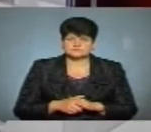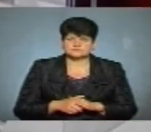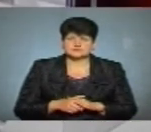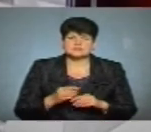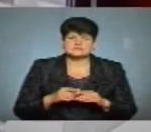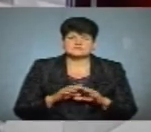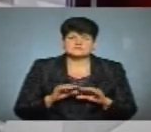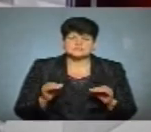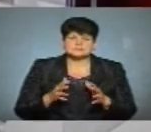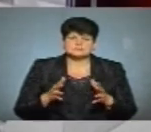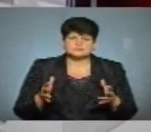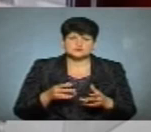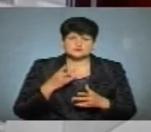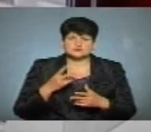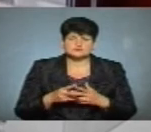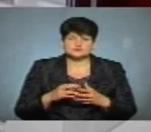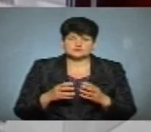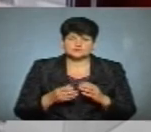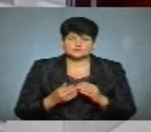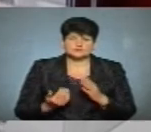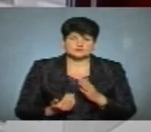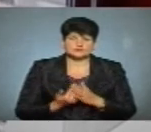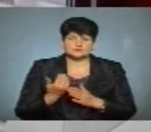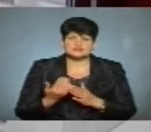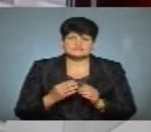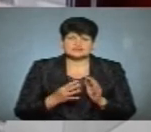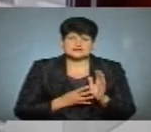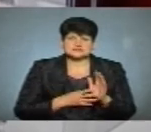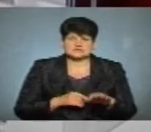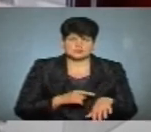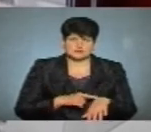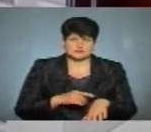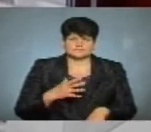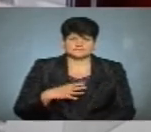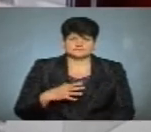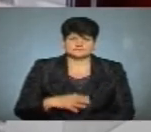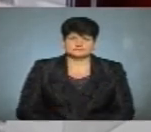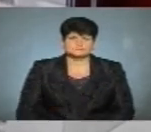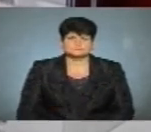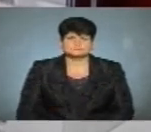На цьому у мене все. Більше дивіться у підсумковому випуску новин о 19-й годині. Дочекайтеся.